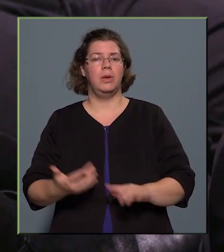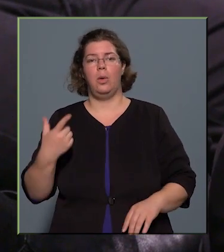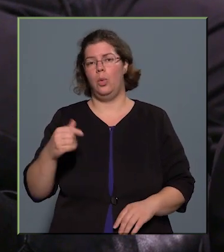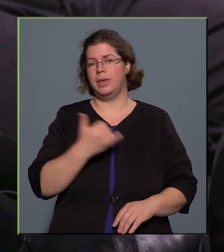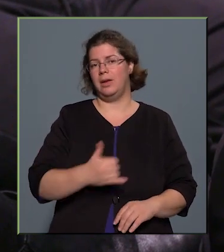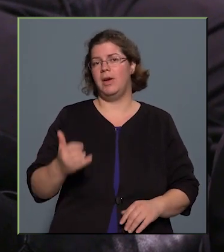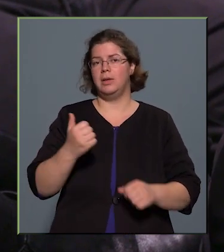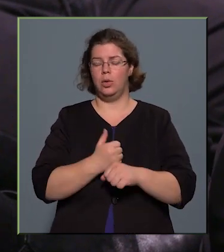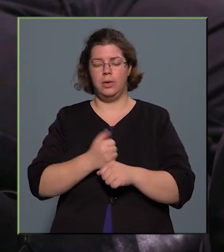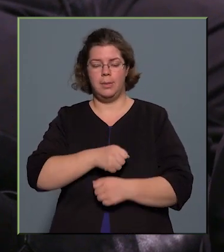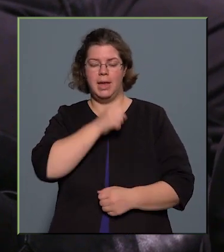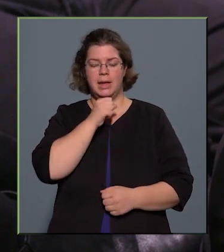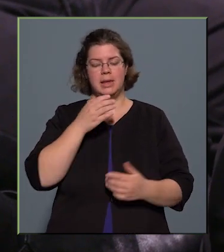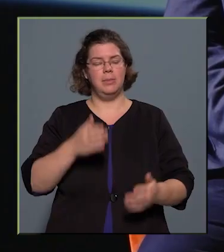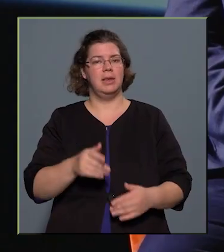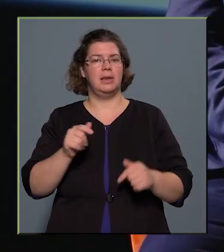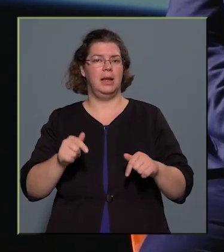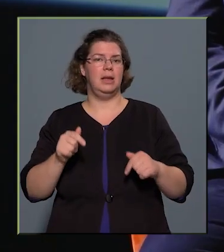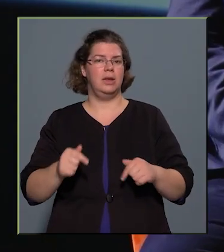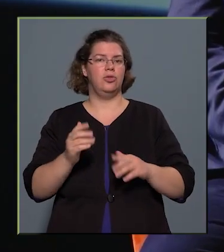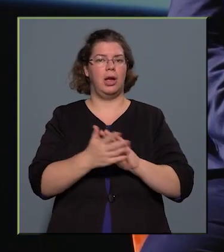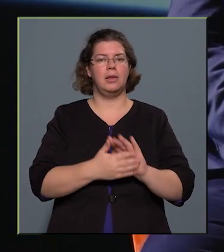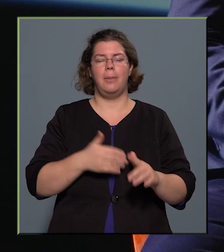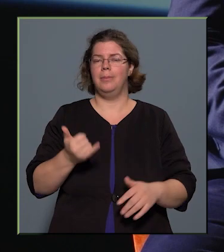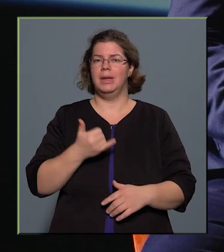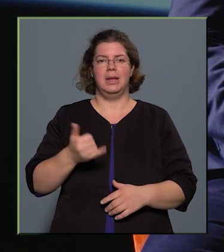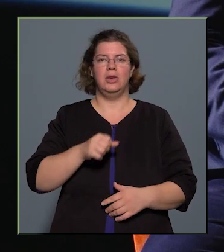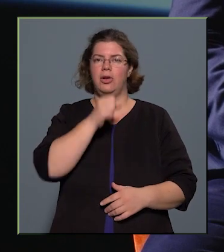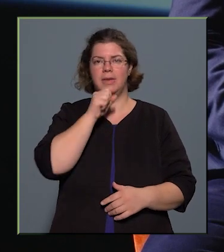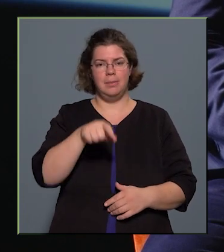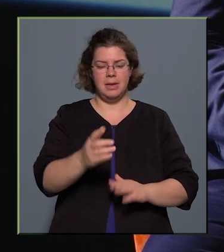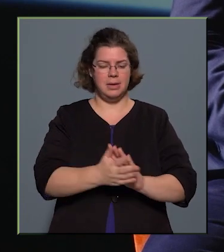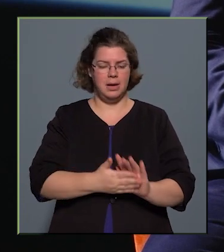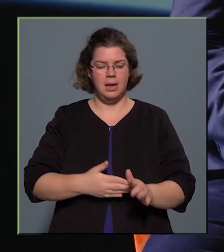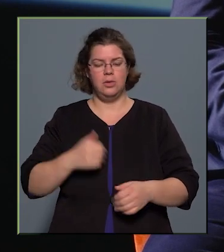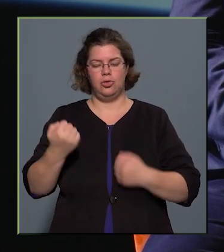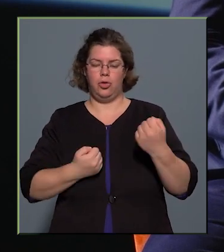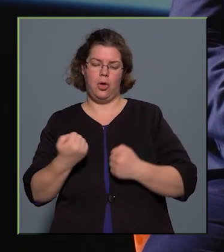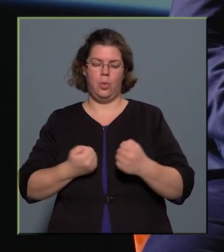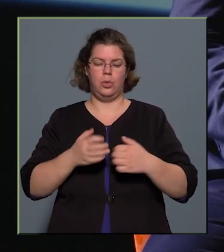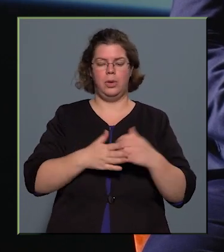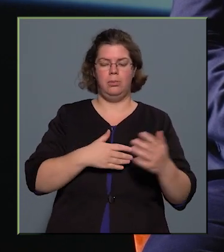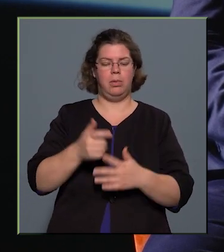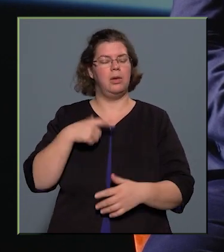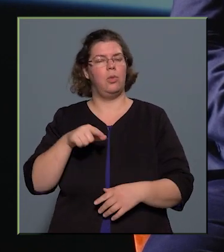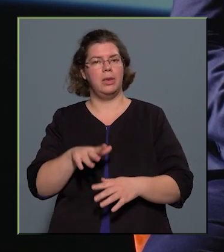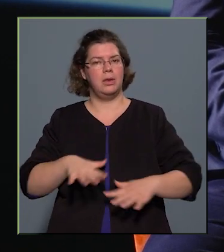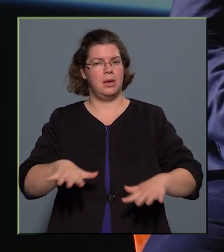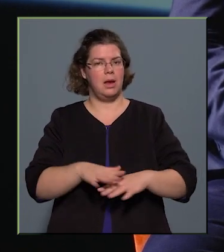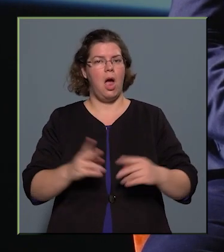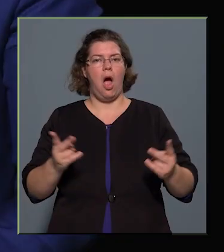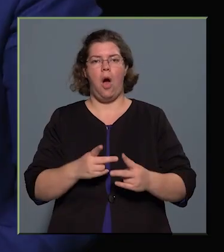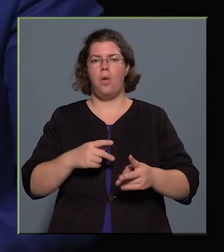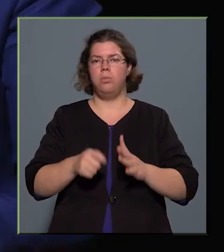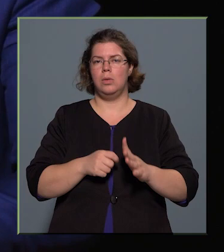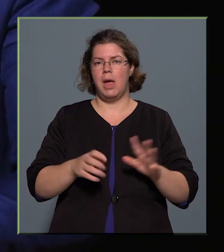a Siemensnél, itt is kezdtem, kvázi mindig is a Siemensnél dolgoztam, és az autóipar volt ez a terület, ahol projektekkel